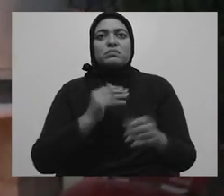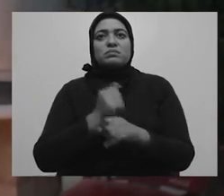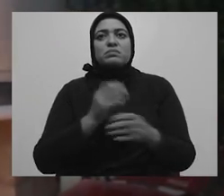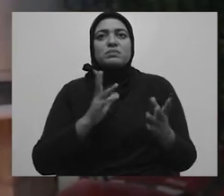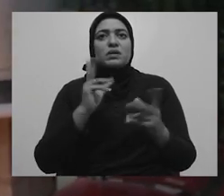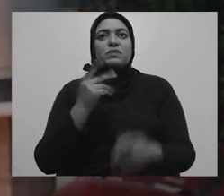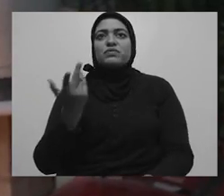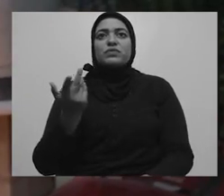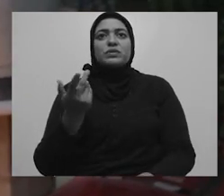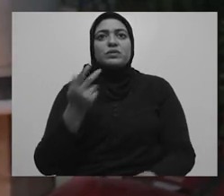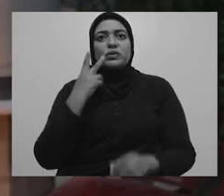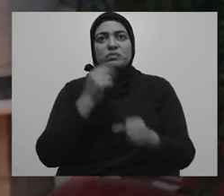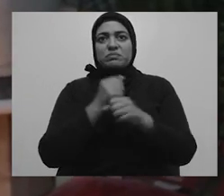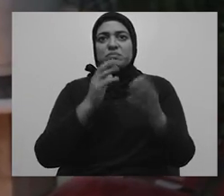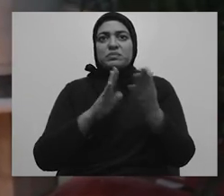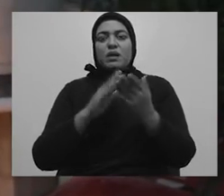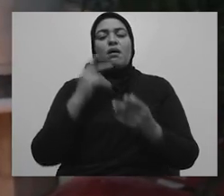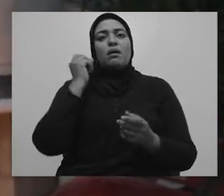l'appliquer sur une autre ligne de métro.